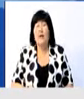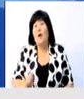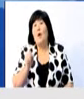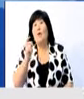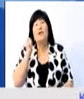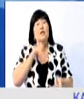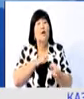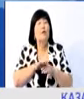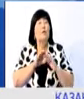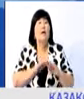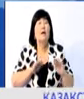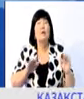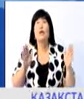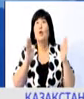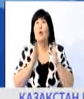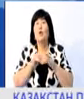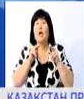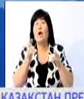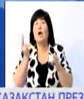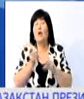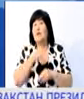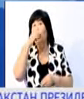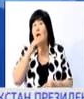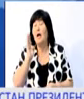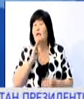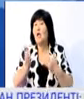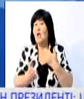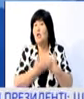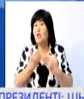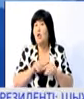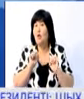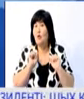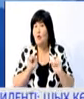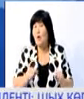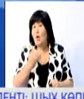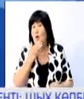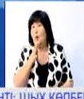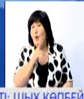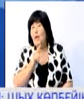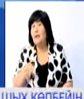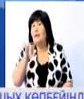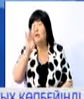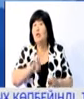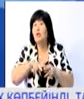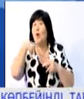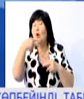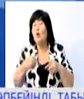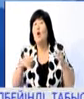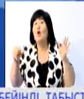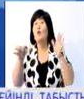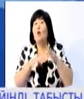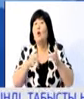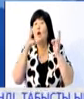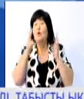12 жасқа толмаған балаларын үйде қараусыз қалдырған ата-аналар жазалануы мүмкін. Өткені соңғы кездері терезеден құлау, тоққа